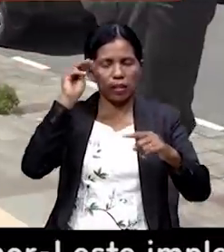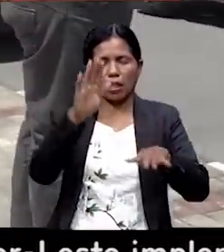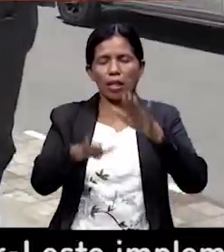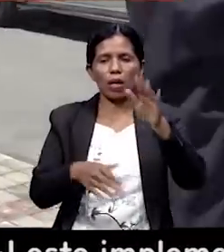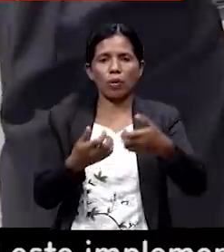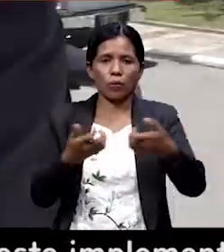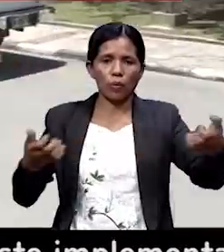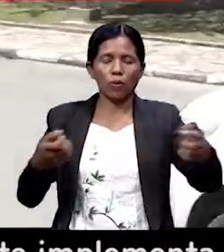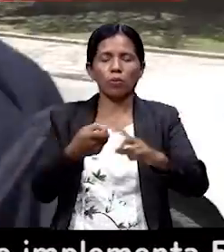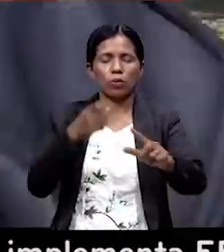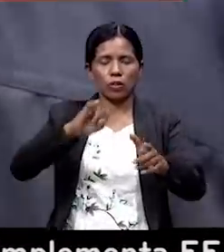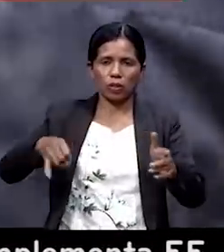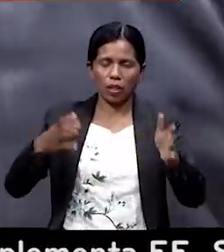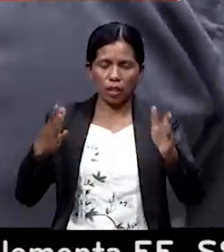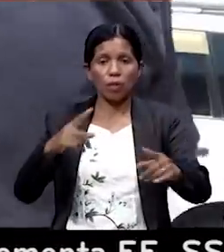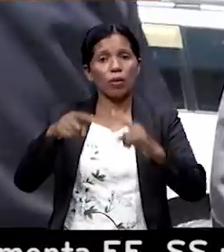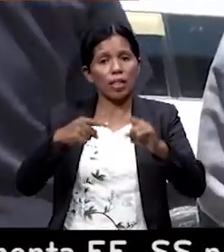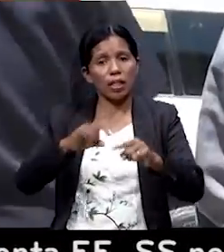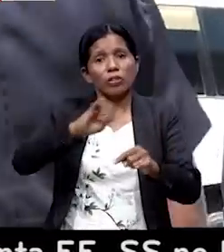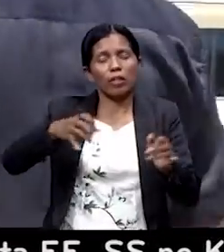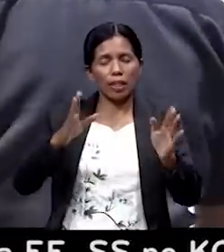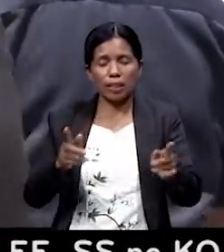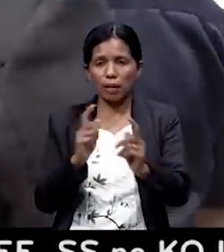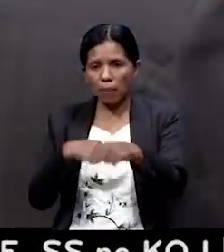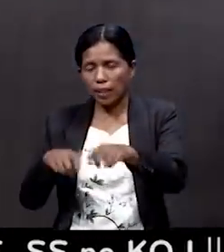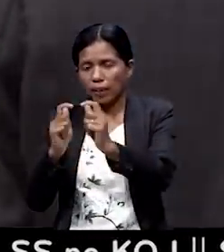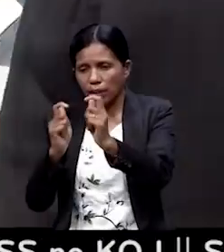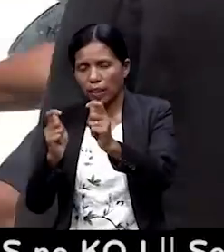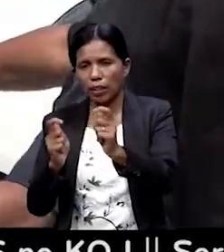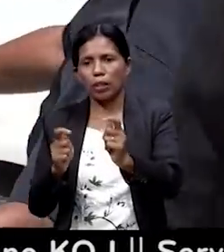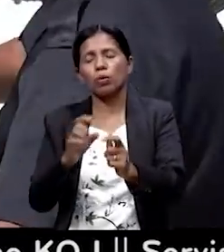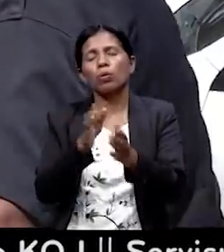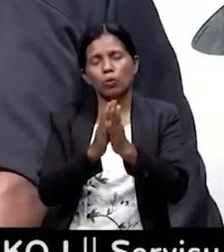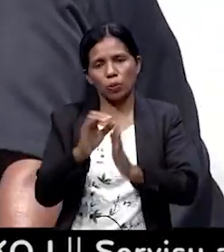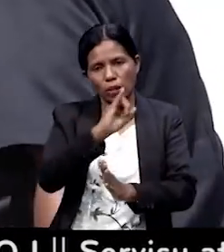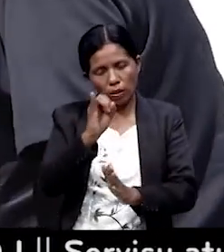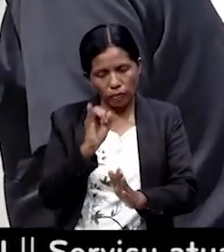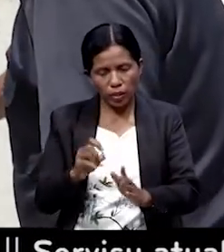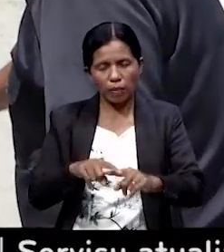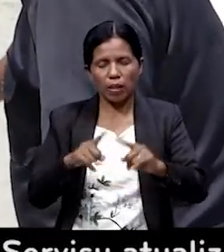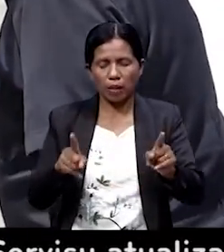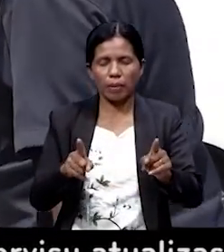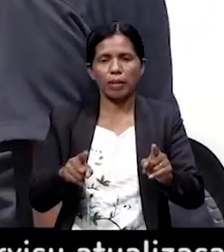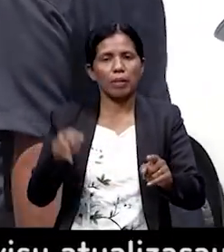susi jornalista wangira jornalista tenta halo entrevista no idane badala ruona ministra